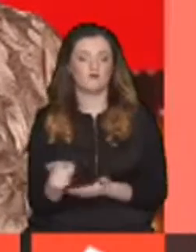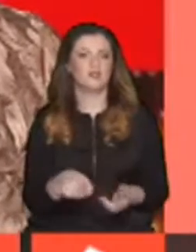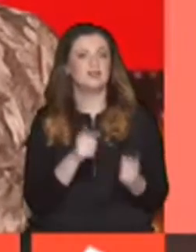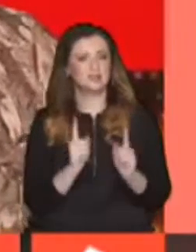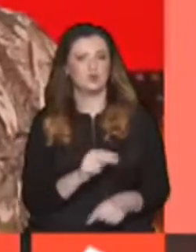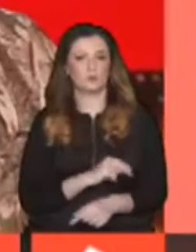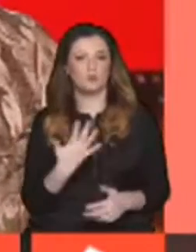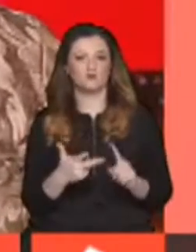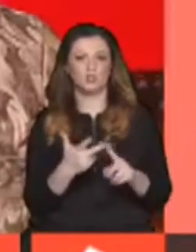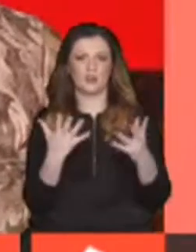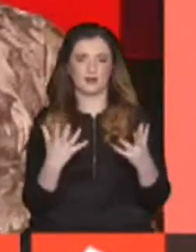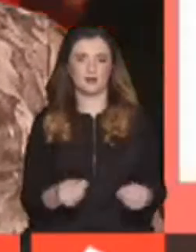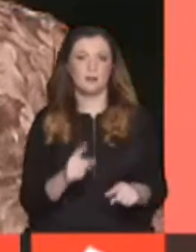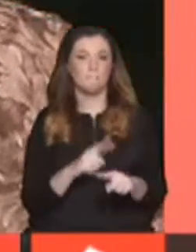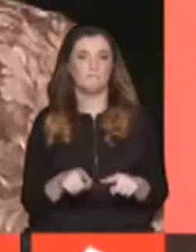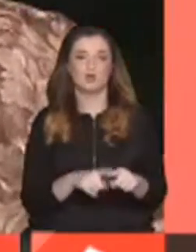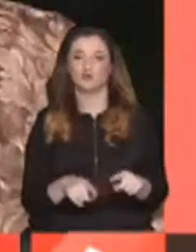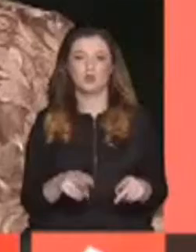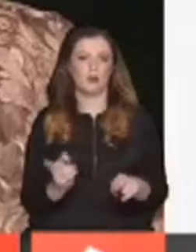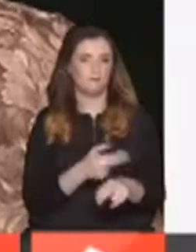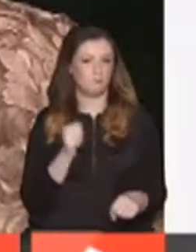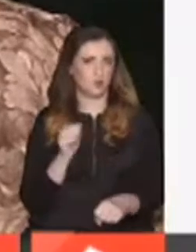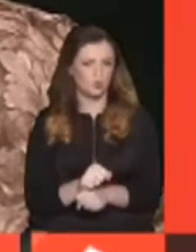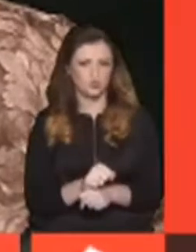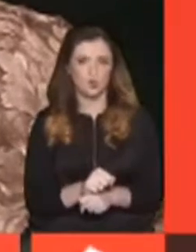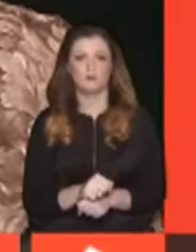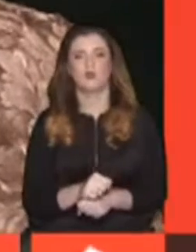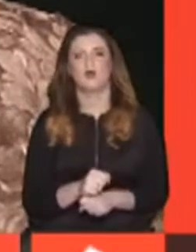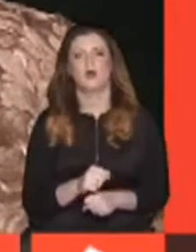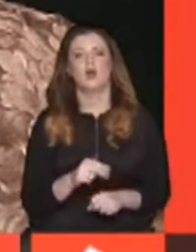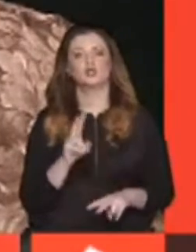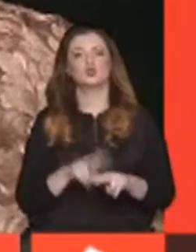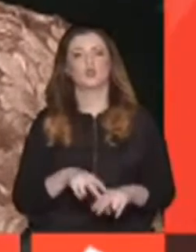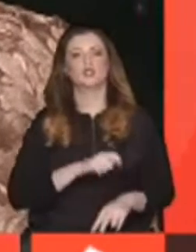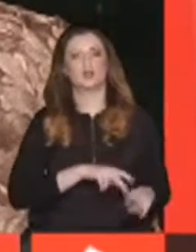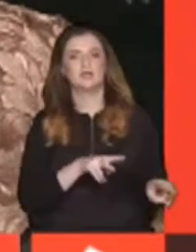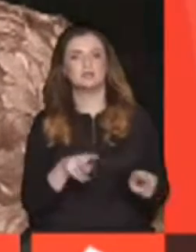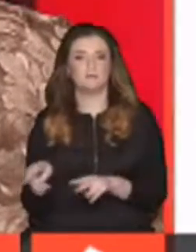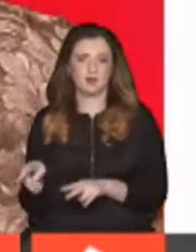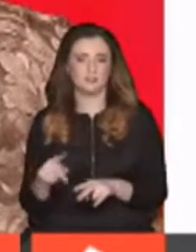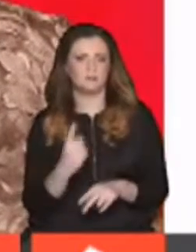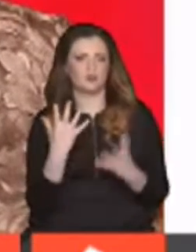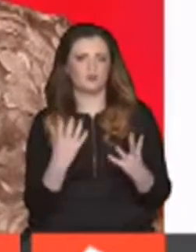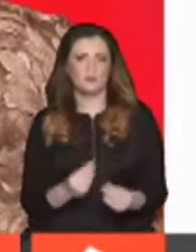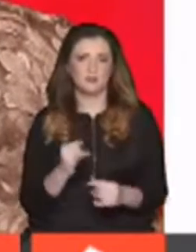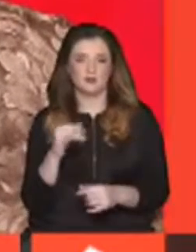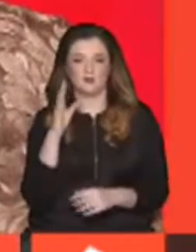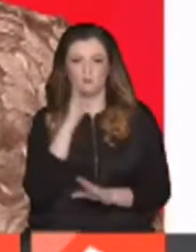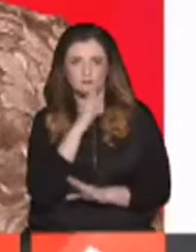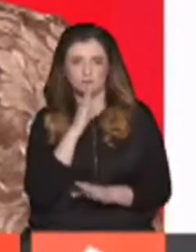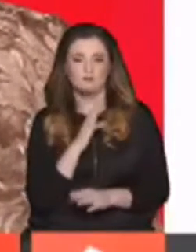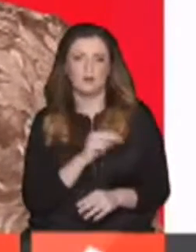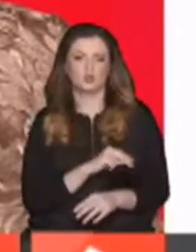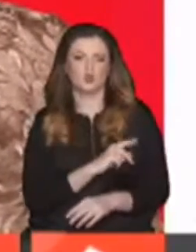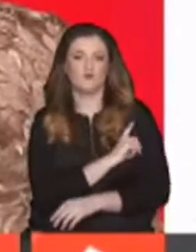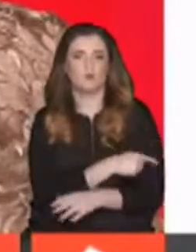дійсно працюють вже третій день майже нон-стоп. Також столичні інспектори з благоустрою з перших днів негоди працюють у посиленому